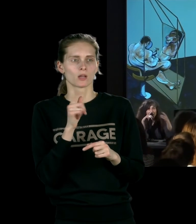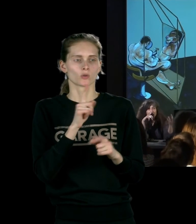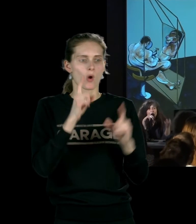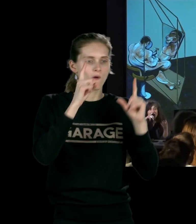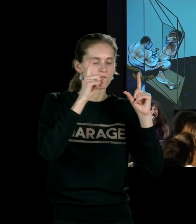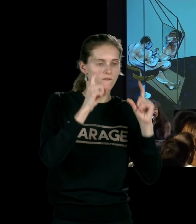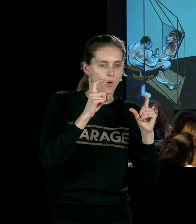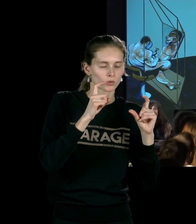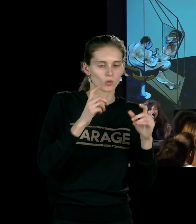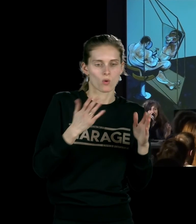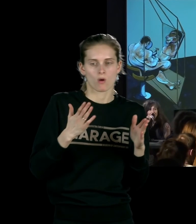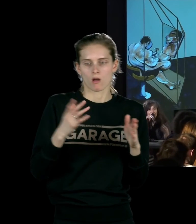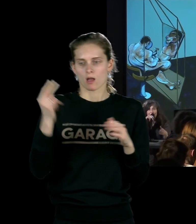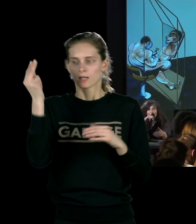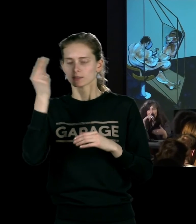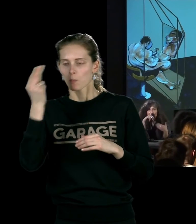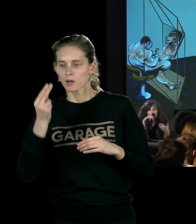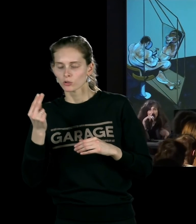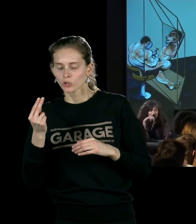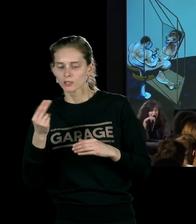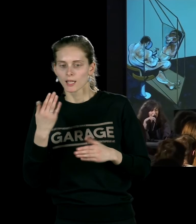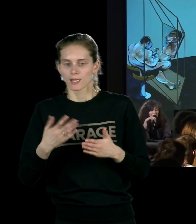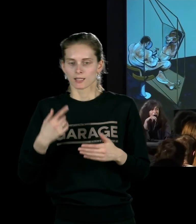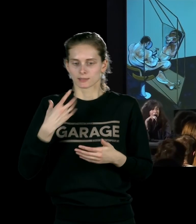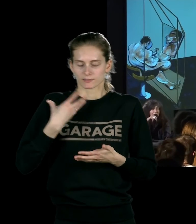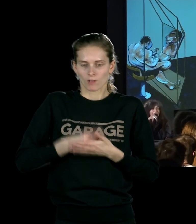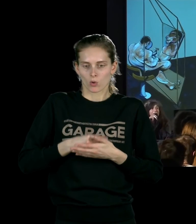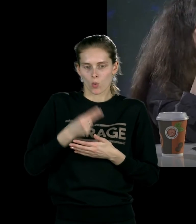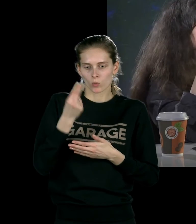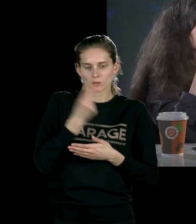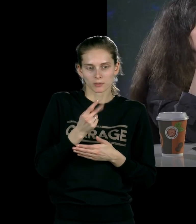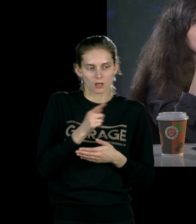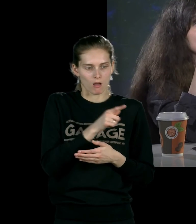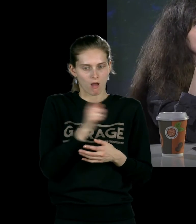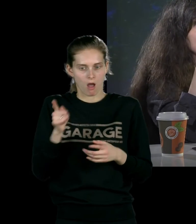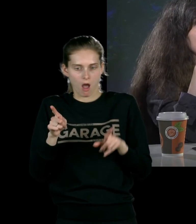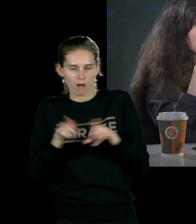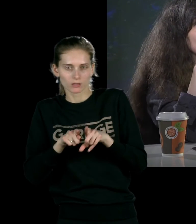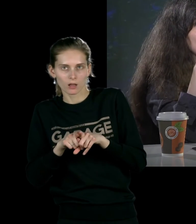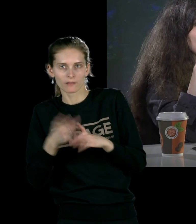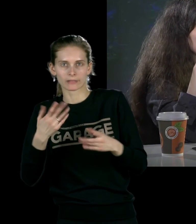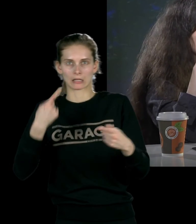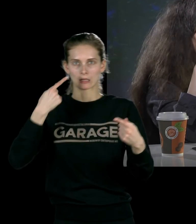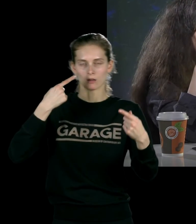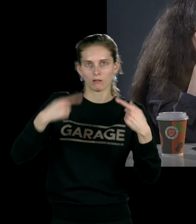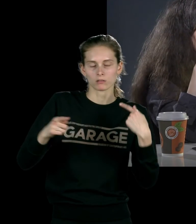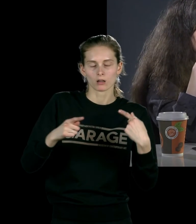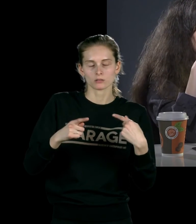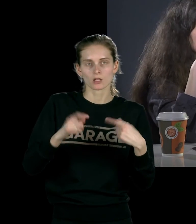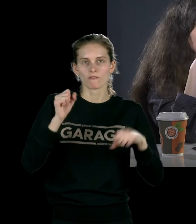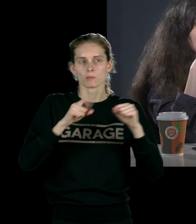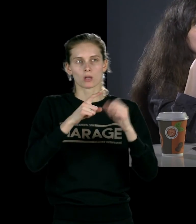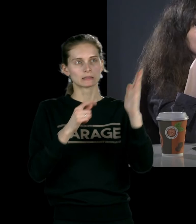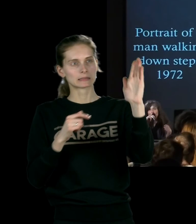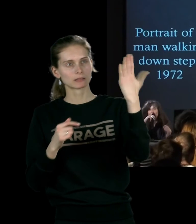совпасть, или невозможность совпасть со своим изображением, будь это изображение, которое дает фотографию, будь это зеркало, которое тоже все